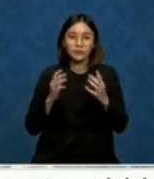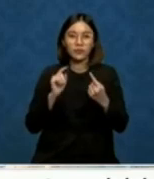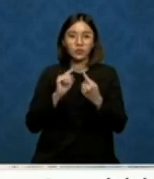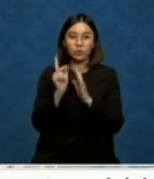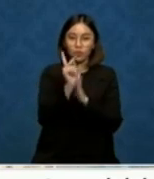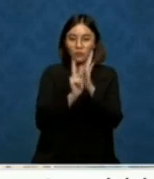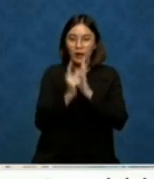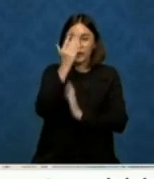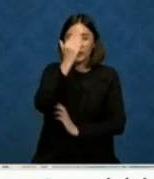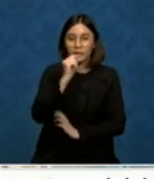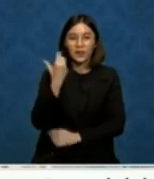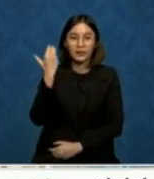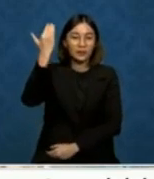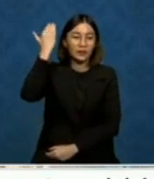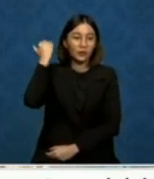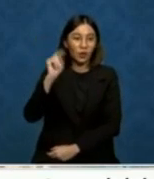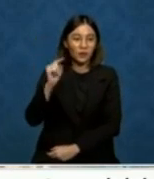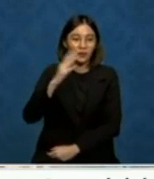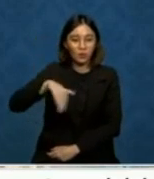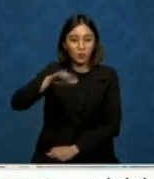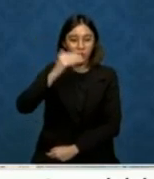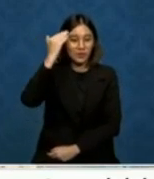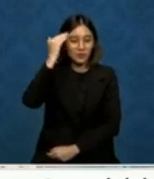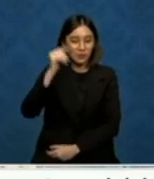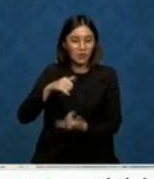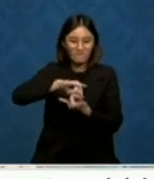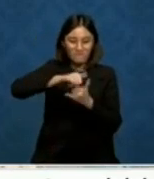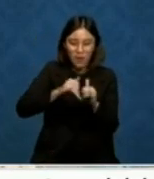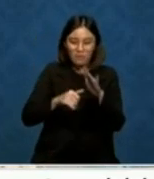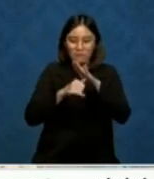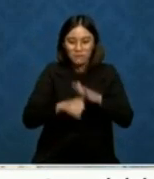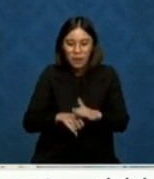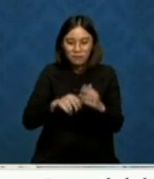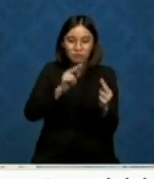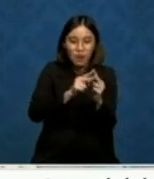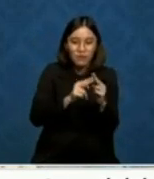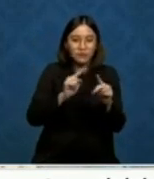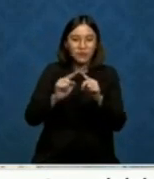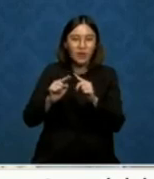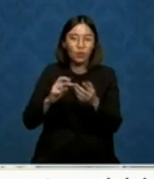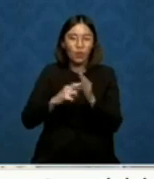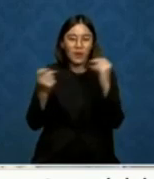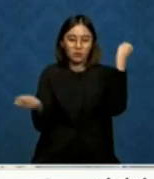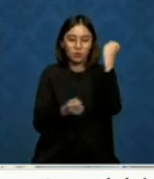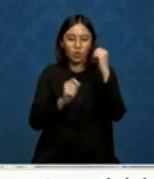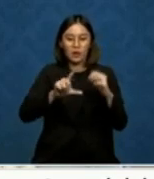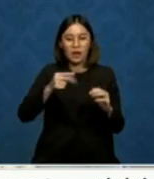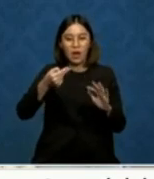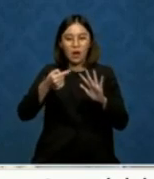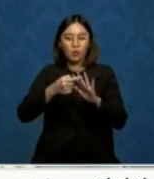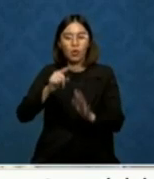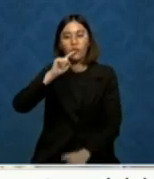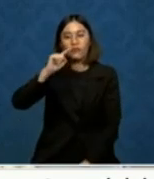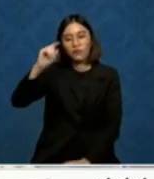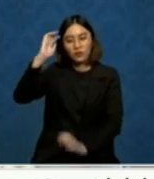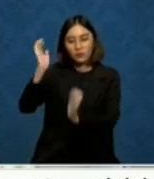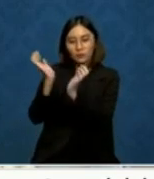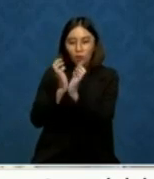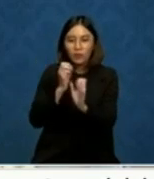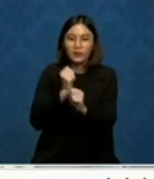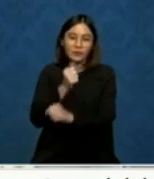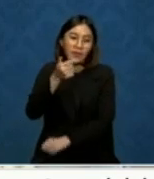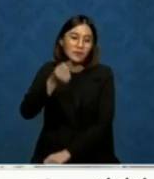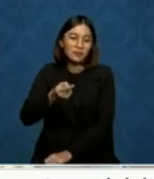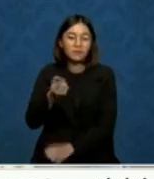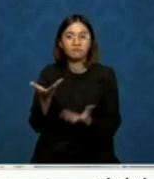ายนะครับเพราะว่าเดิมเนี่ยเป็นที่ทราบดีอยู่แล้วว่าคุกคามทางเพศเนี่ยอยู่ในบทละหุโทษนะครับจะแจ้งความดำเนินคดีใช้ได้จริง